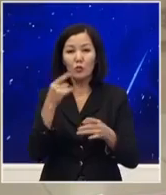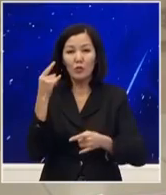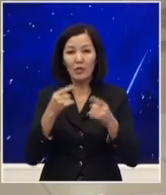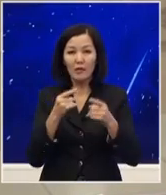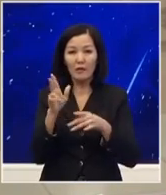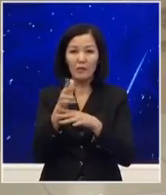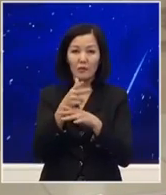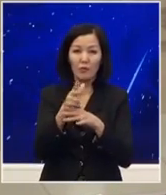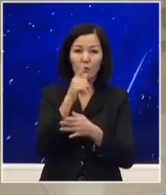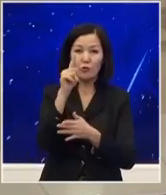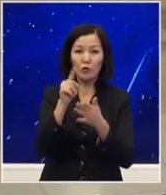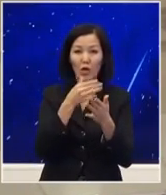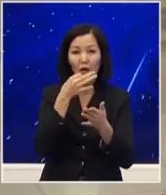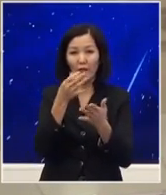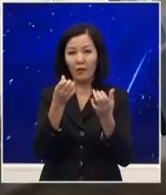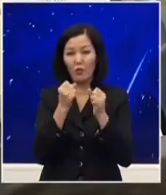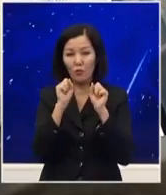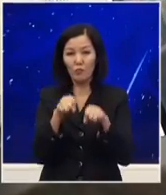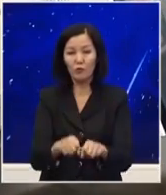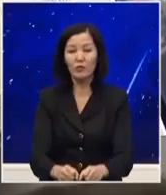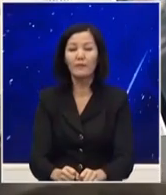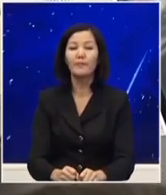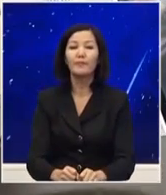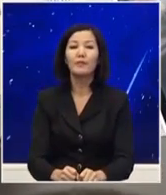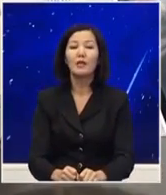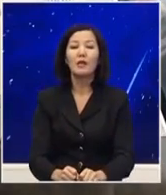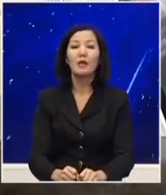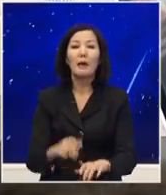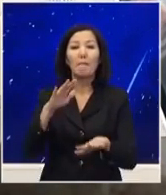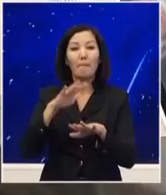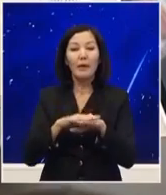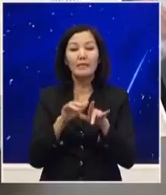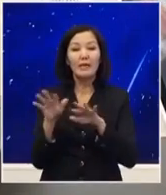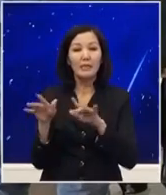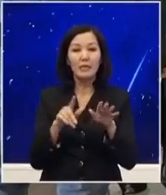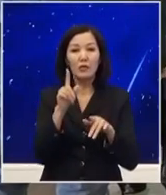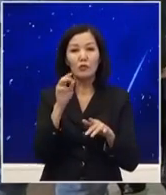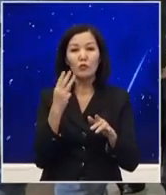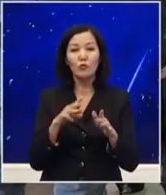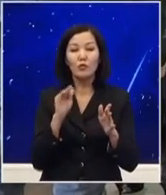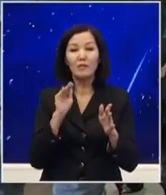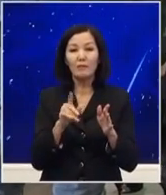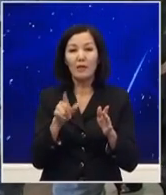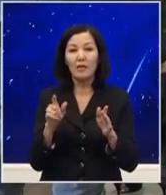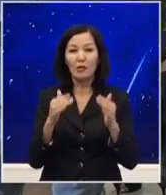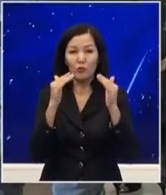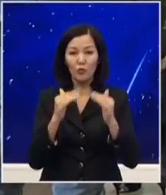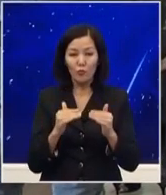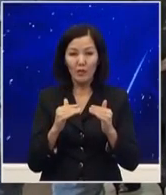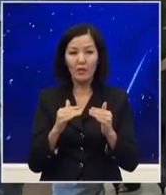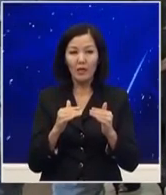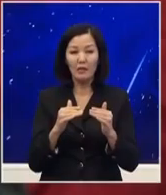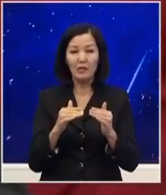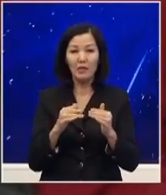өзіне түсінік сұрақтарын қойып, түсінуге болады. Аталмыш базаға тіркелген жетісулықтар саны 130 мыңға жоқ. Бұл төмен көрсеткіш, дейді мамандар.